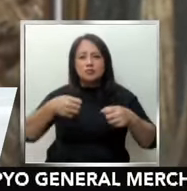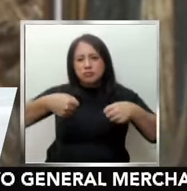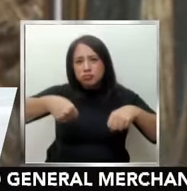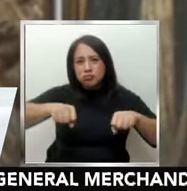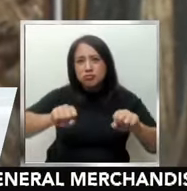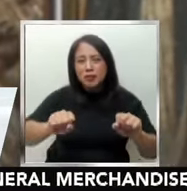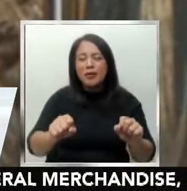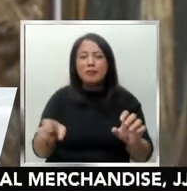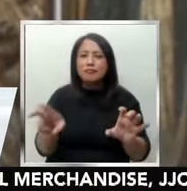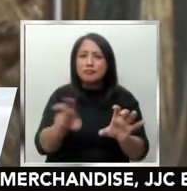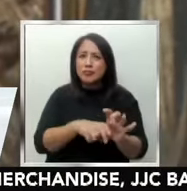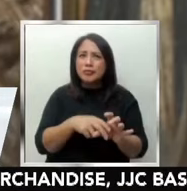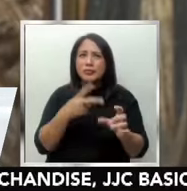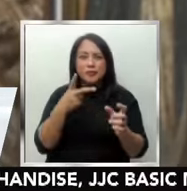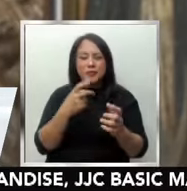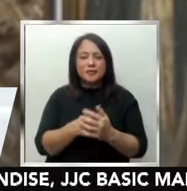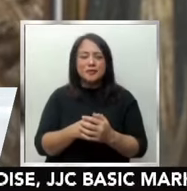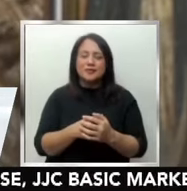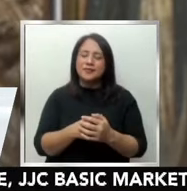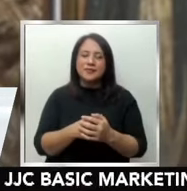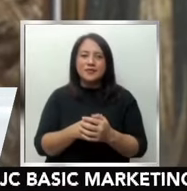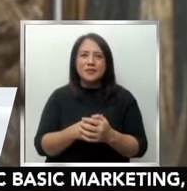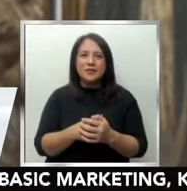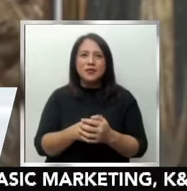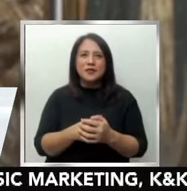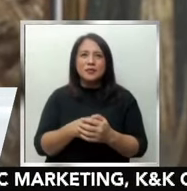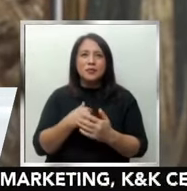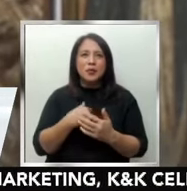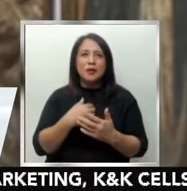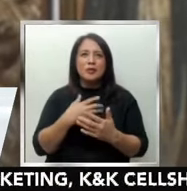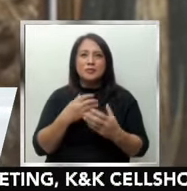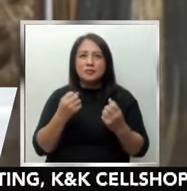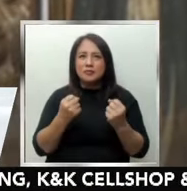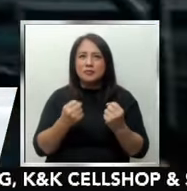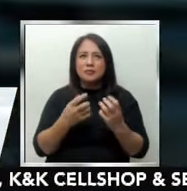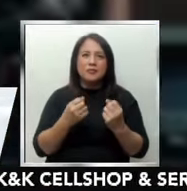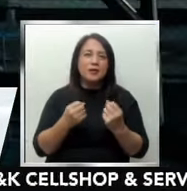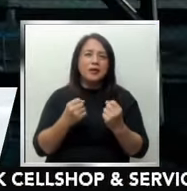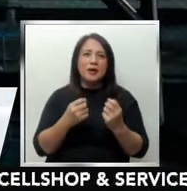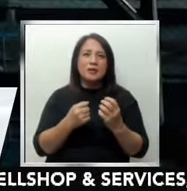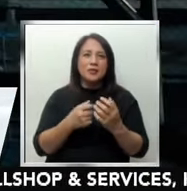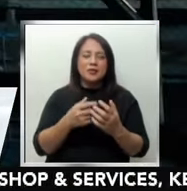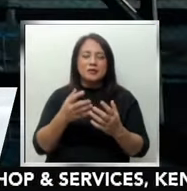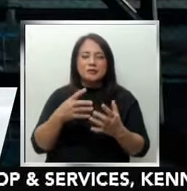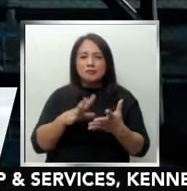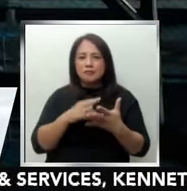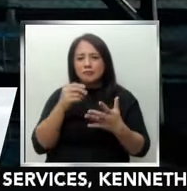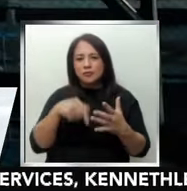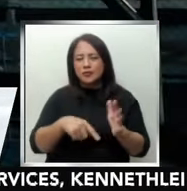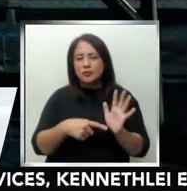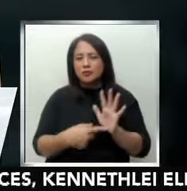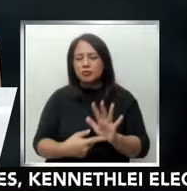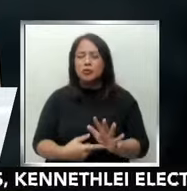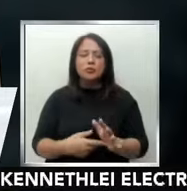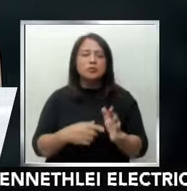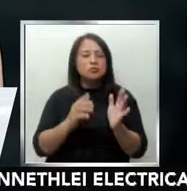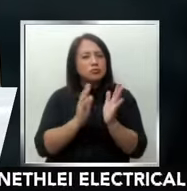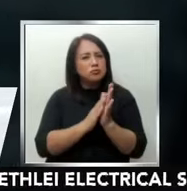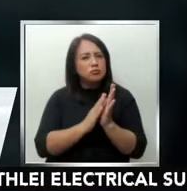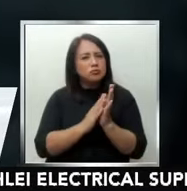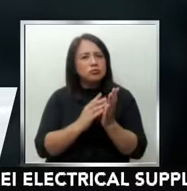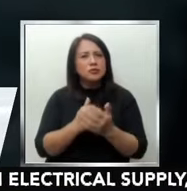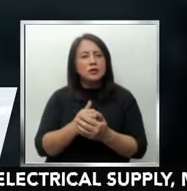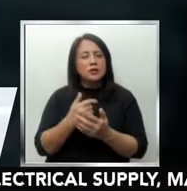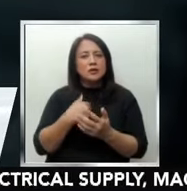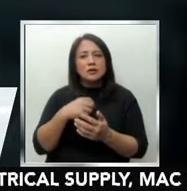shoots guns kaya I've been having a lot of fun on the show Honestly Pinupuri rin ng netizen si arasan Agustin as